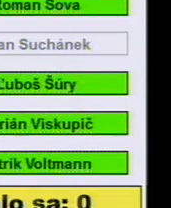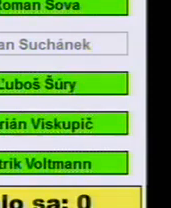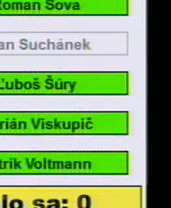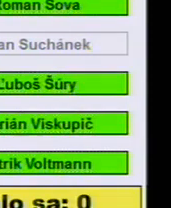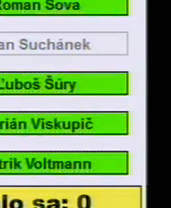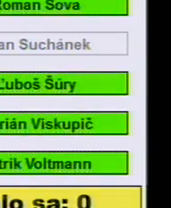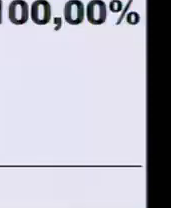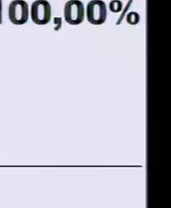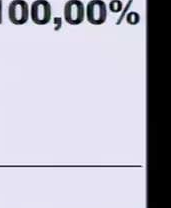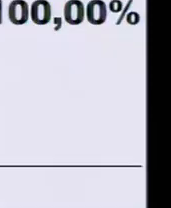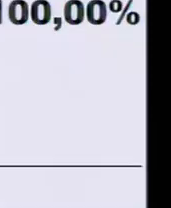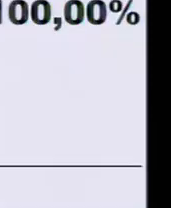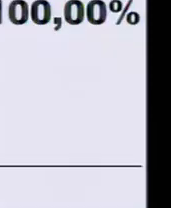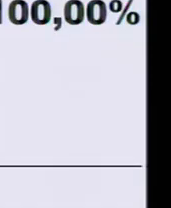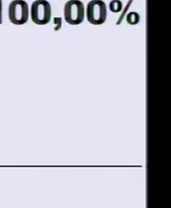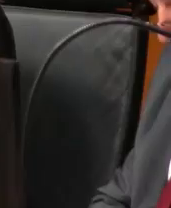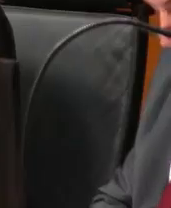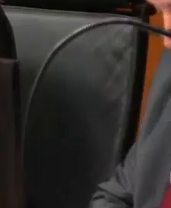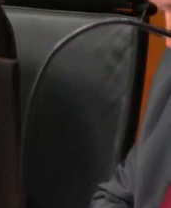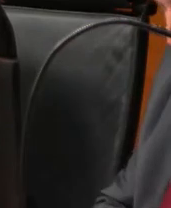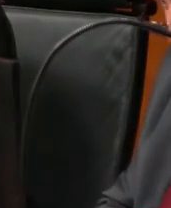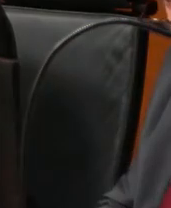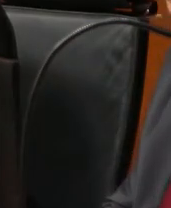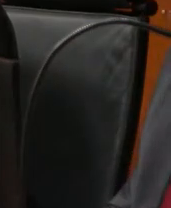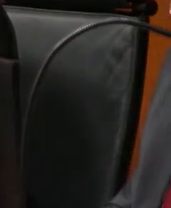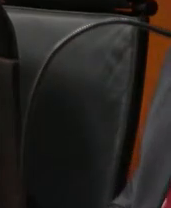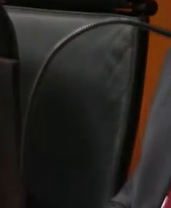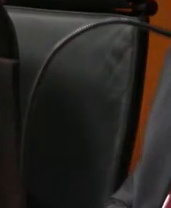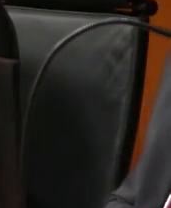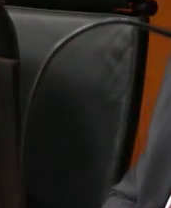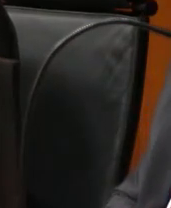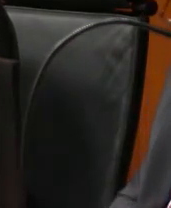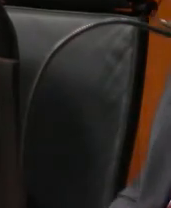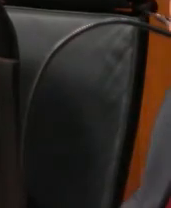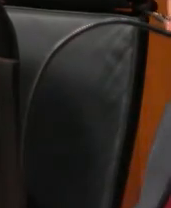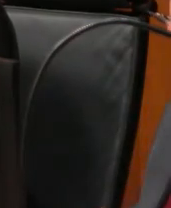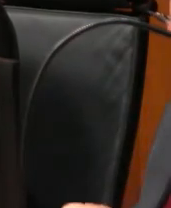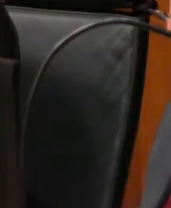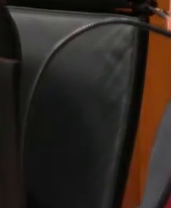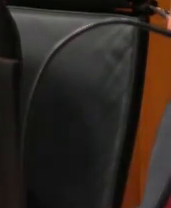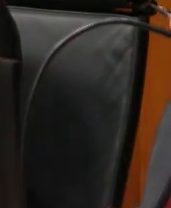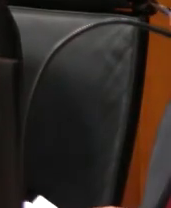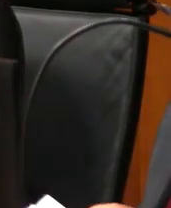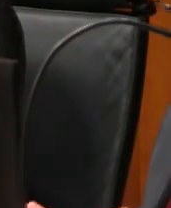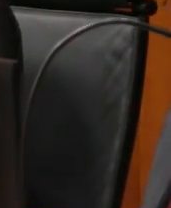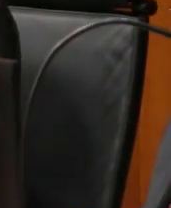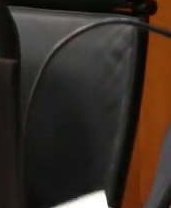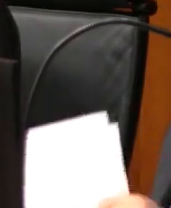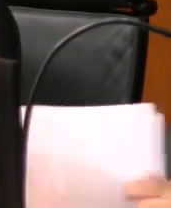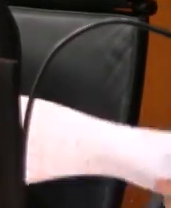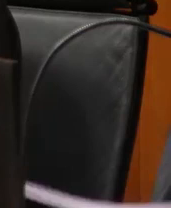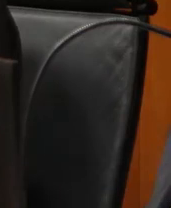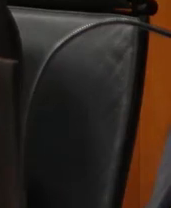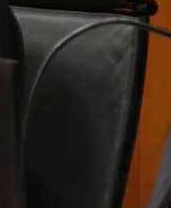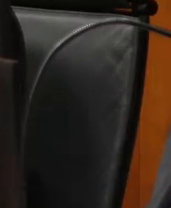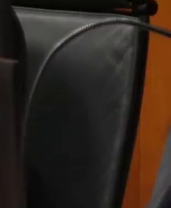Konštatujem, že návrh uznesenia, tak ako bolo predložené, bolo prijaté jednomyselne 33 hlasmi za z 33 prítomných